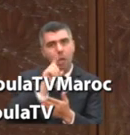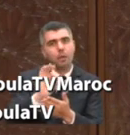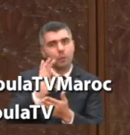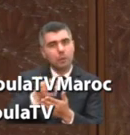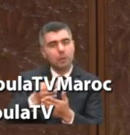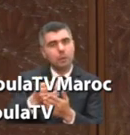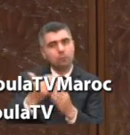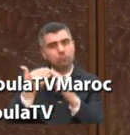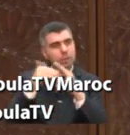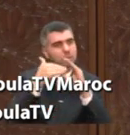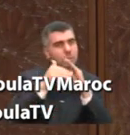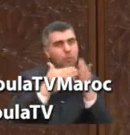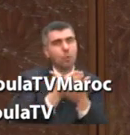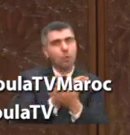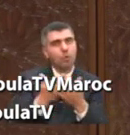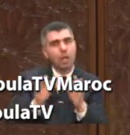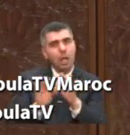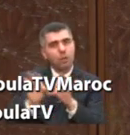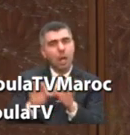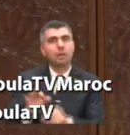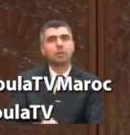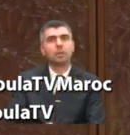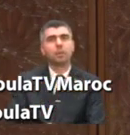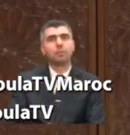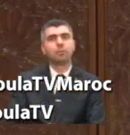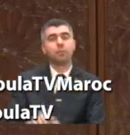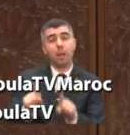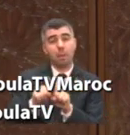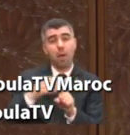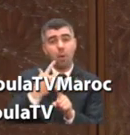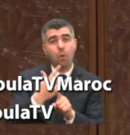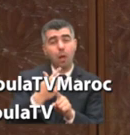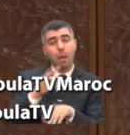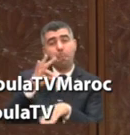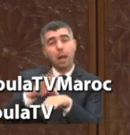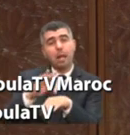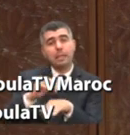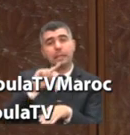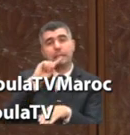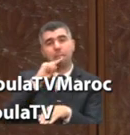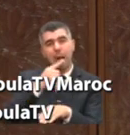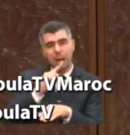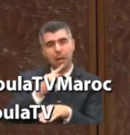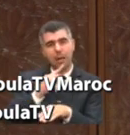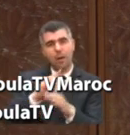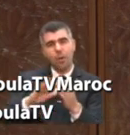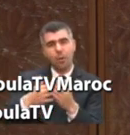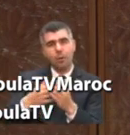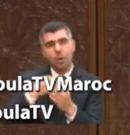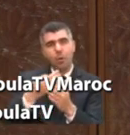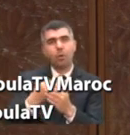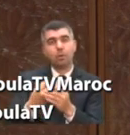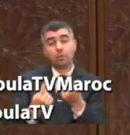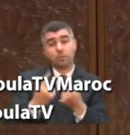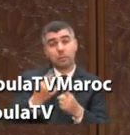عن كتب وغادي نقوموا بالاجراءات. فيما يخص البيوض، تنقول السيد النائب المحترم ان كاين